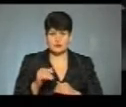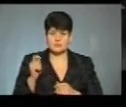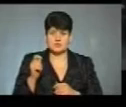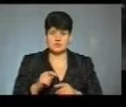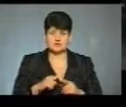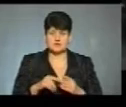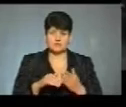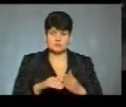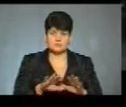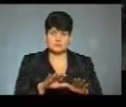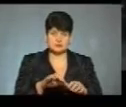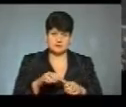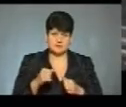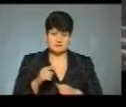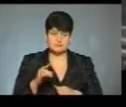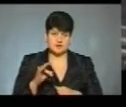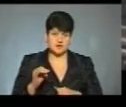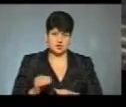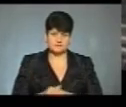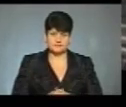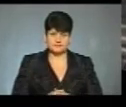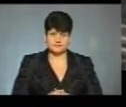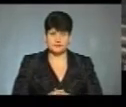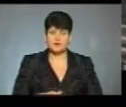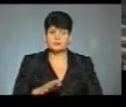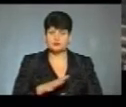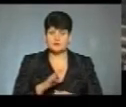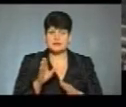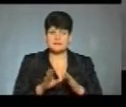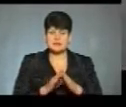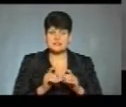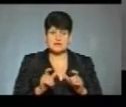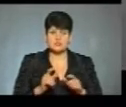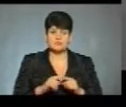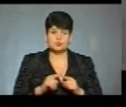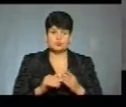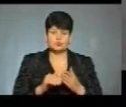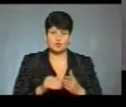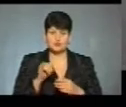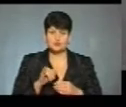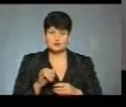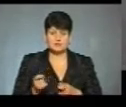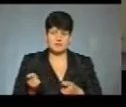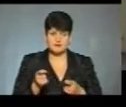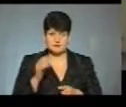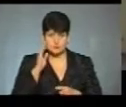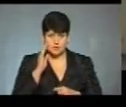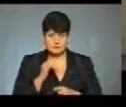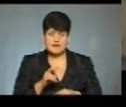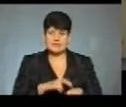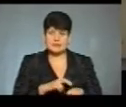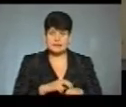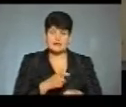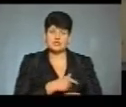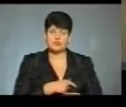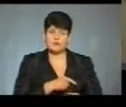скоро забрали, але забрали сюди, в Збараж. Побували ми і на підстанції швидкої допомоги, куди привезли травмованих хлопців. Лікаря, який